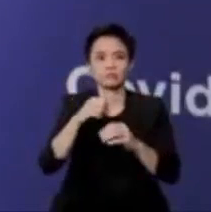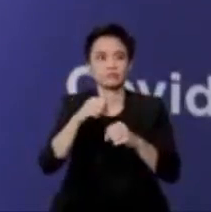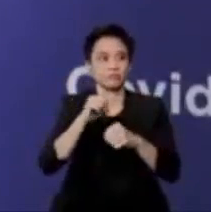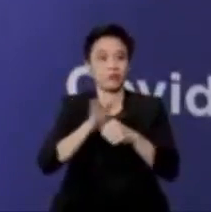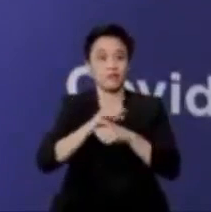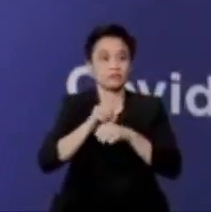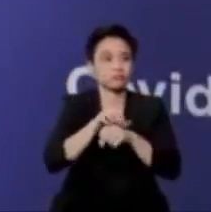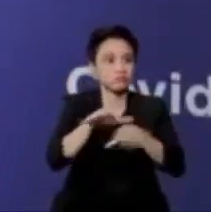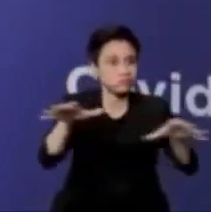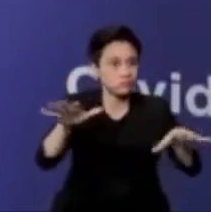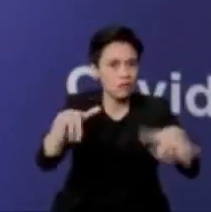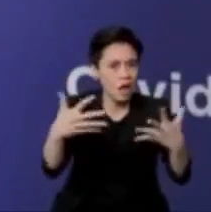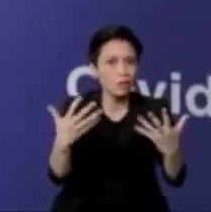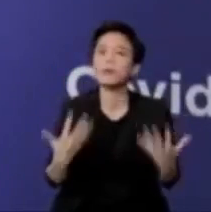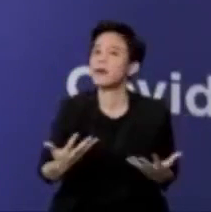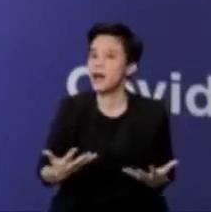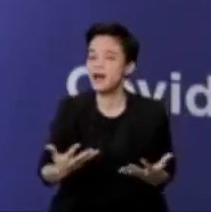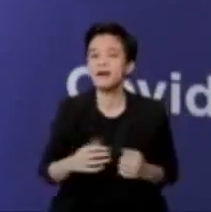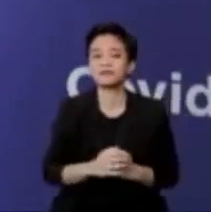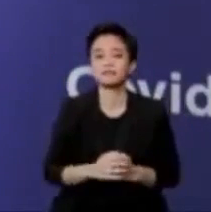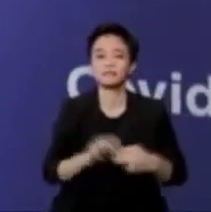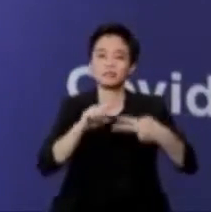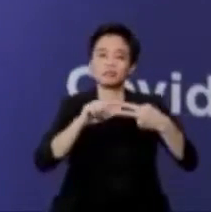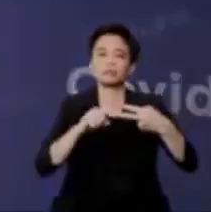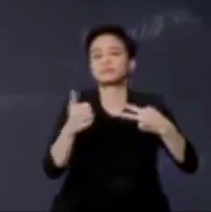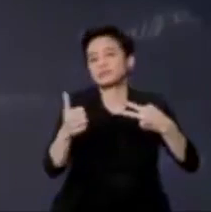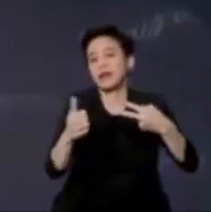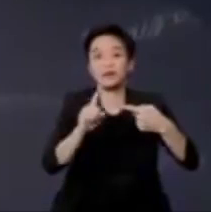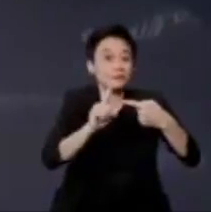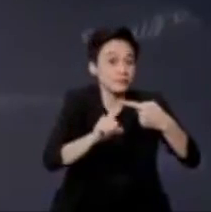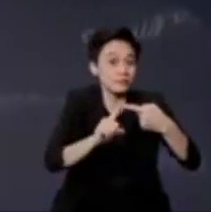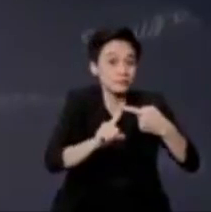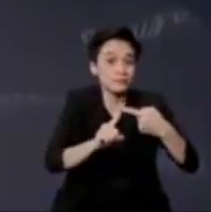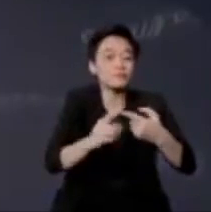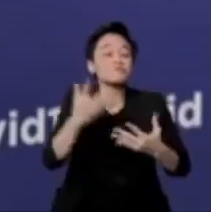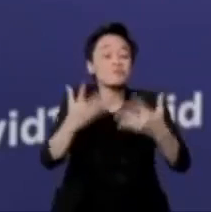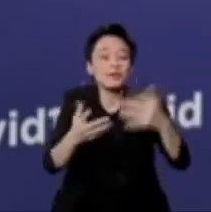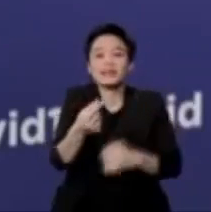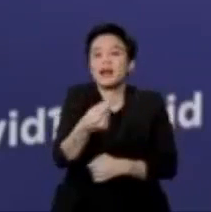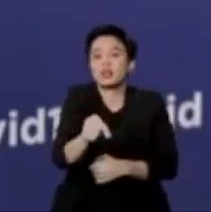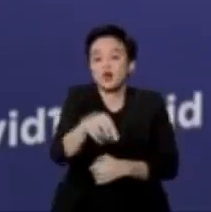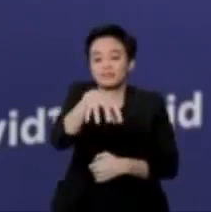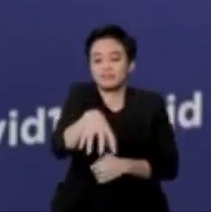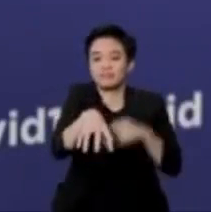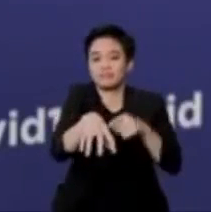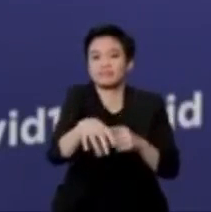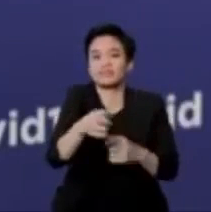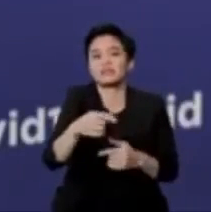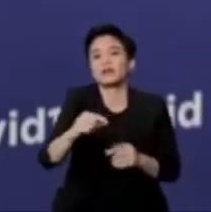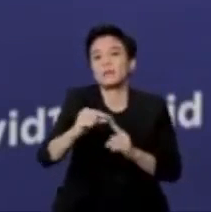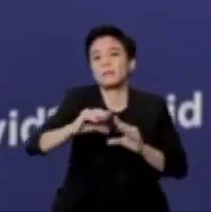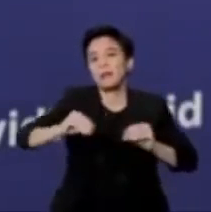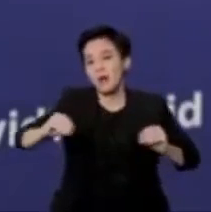atau memang Bagaimana bisa jadi dua hal Jadi yang pertama bisa jadi memang di perkantorannya ada seseorang yang